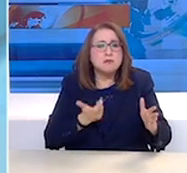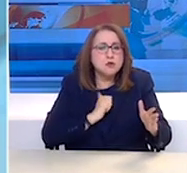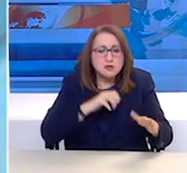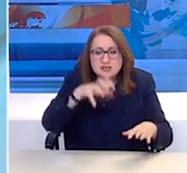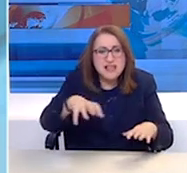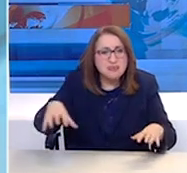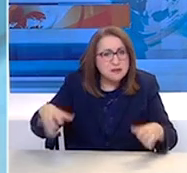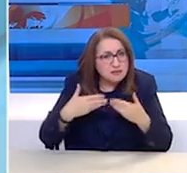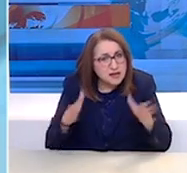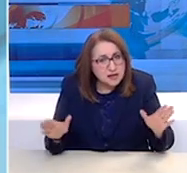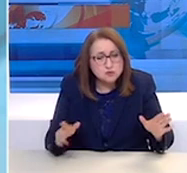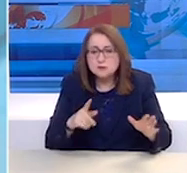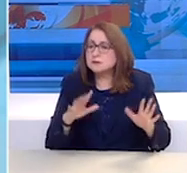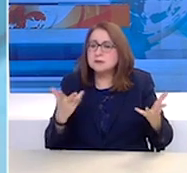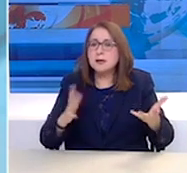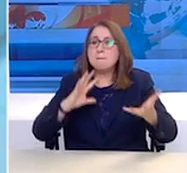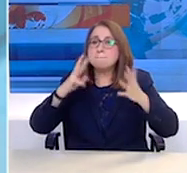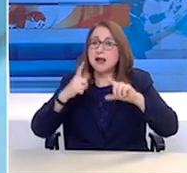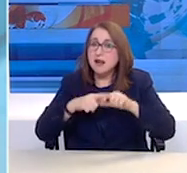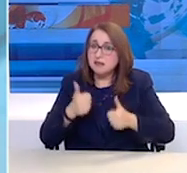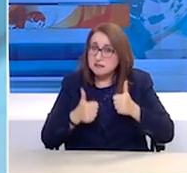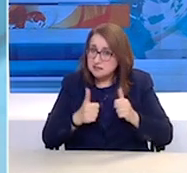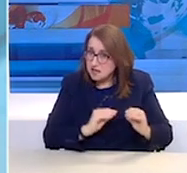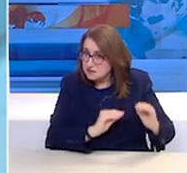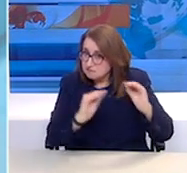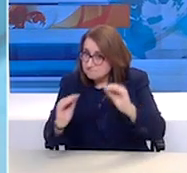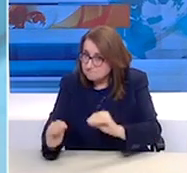εξετάσεις να μεταφέρονται το Σεπτέμβριο? Πότε θα γνωρίζουμε?